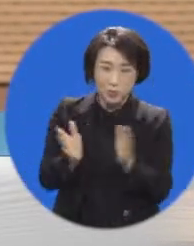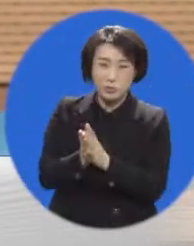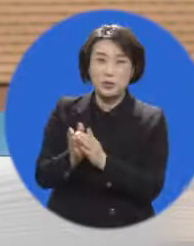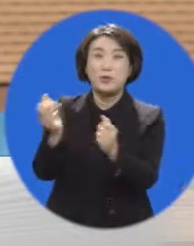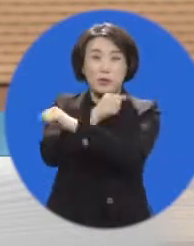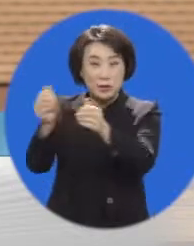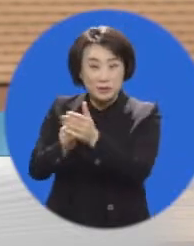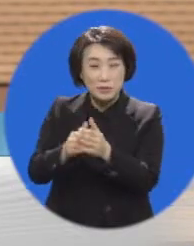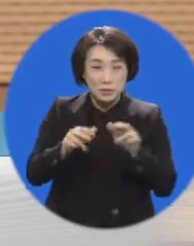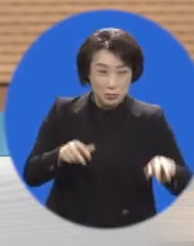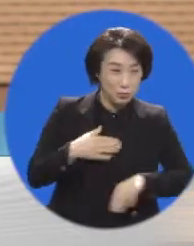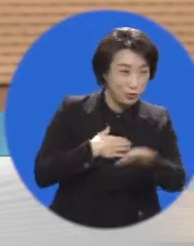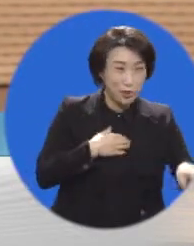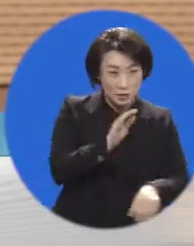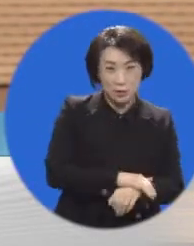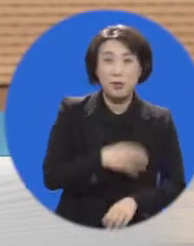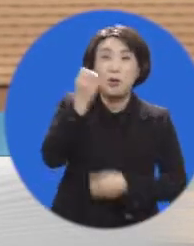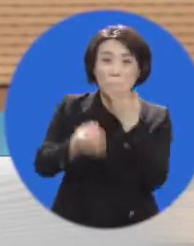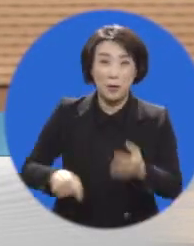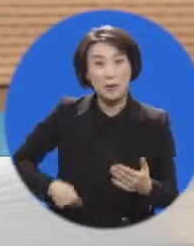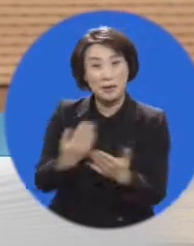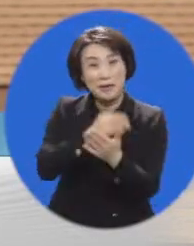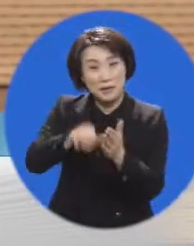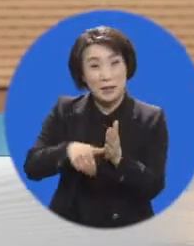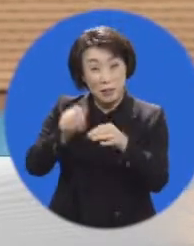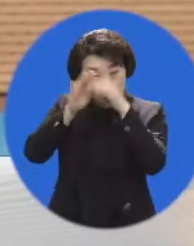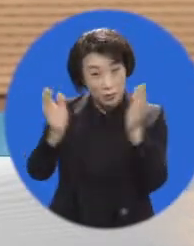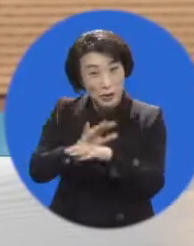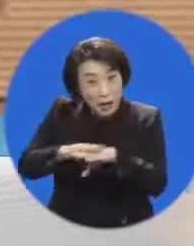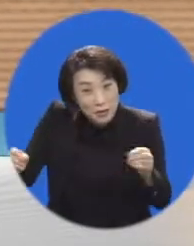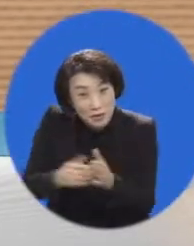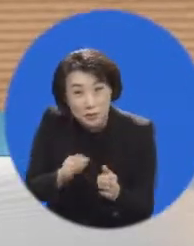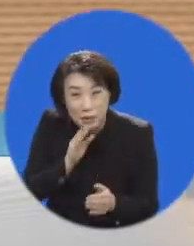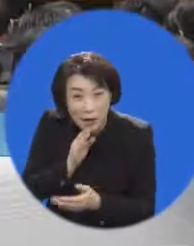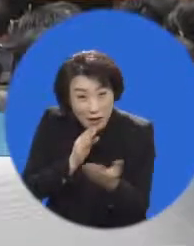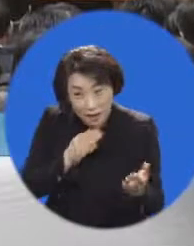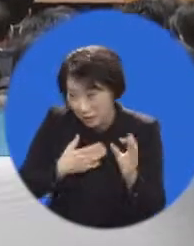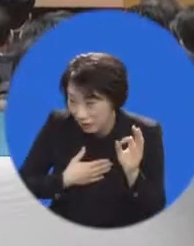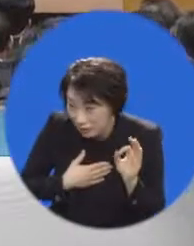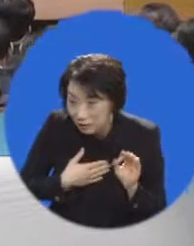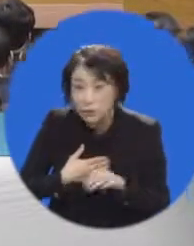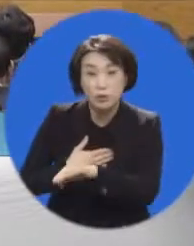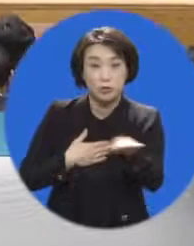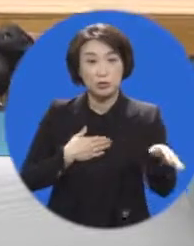한마디 끝내버리잖아요. 이해가 되십니까? 네. 우리 신앙생활이